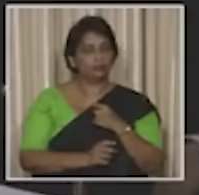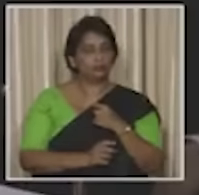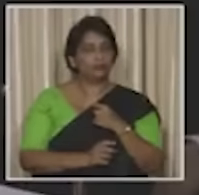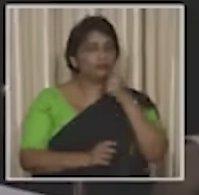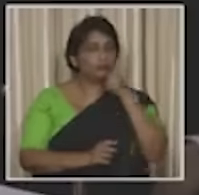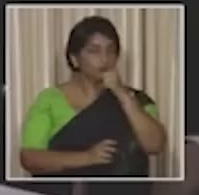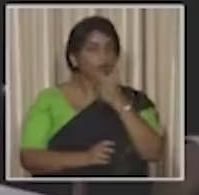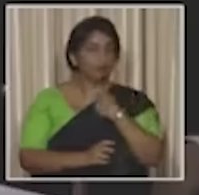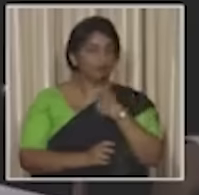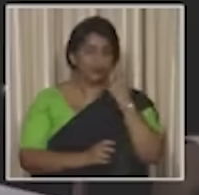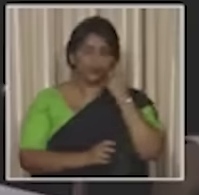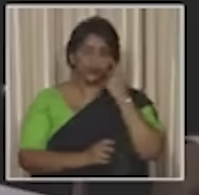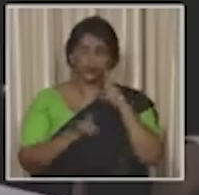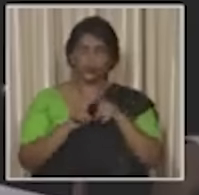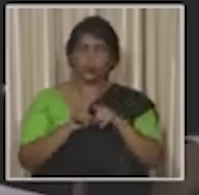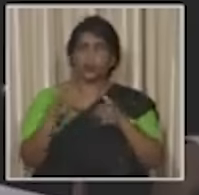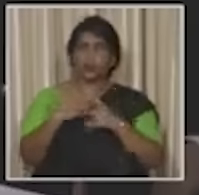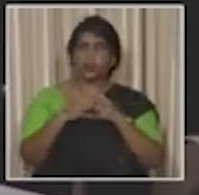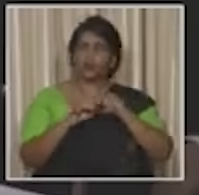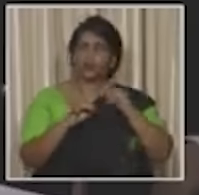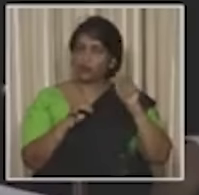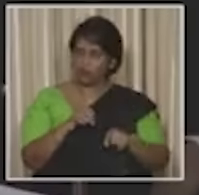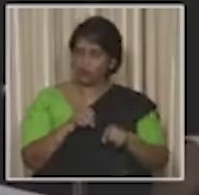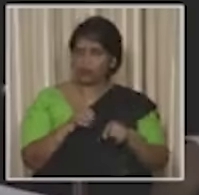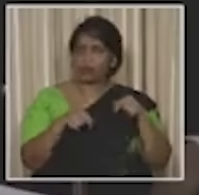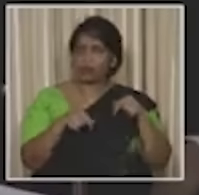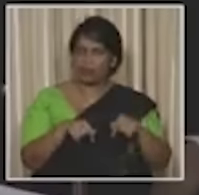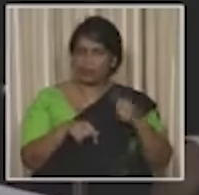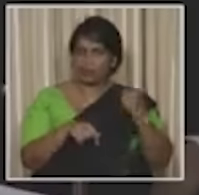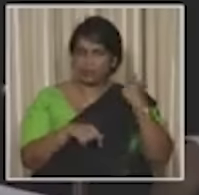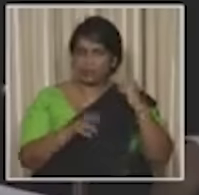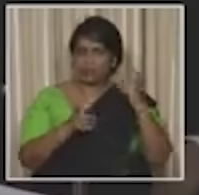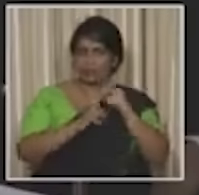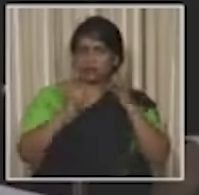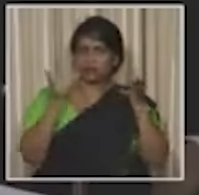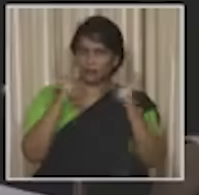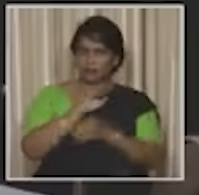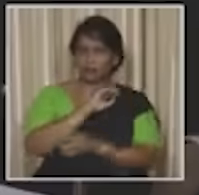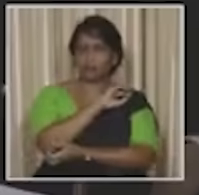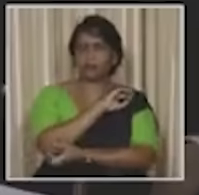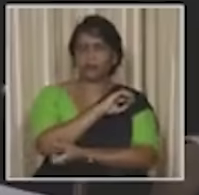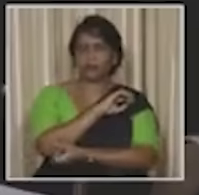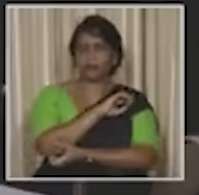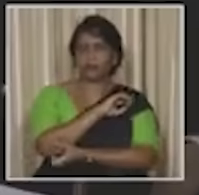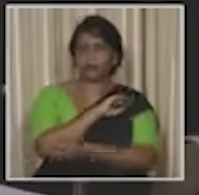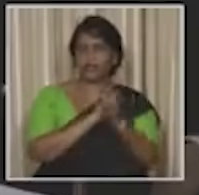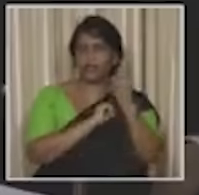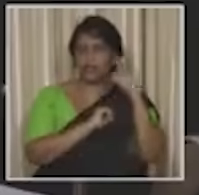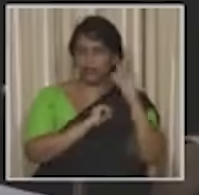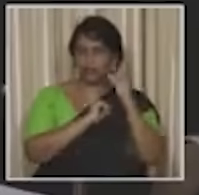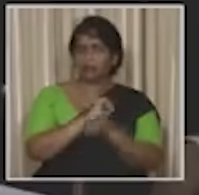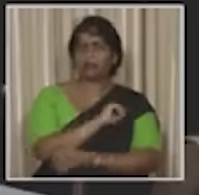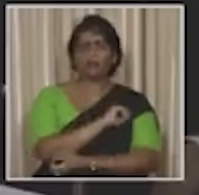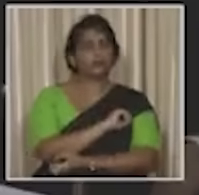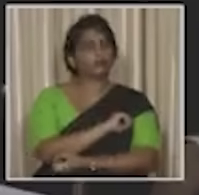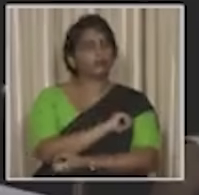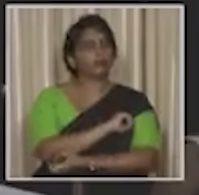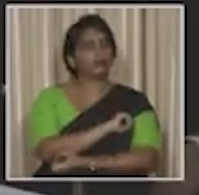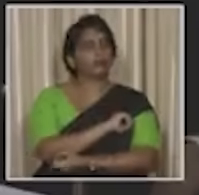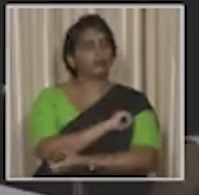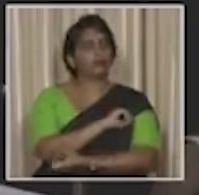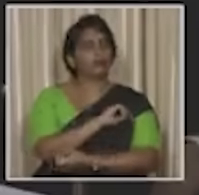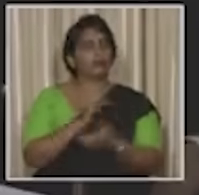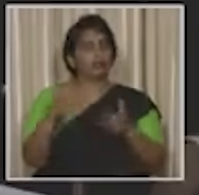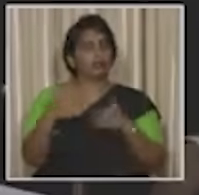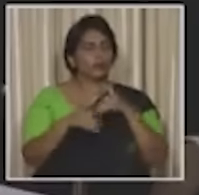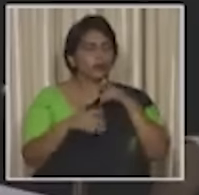tapi nuansa lama mama dan nih vidya itu cabinet mandli, ada di iya deh resuna. Ia harus winneti. Madah anu wujudnya kabinet mana itu